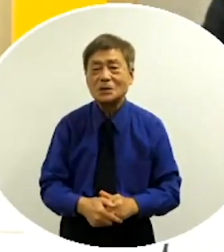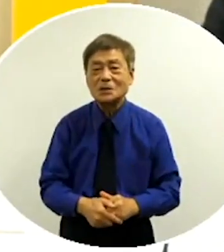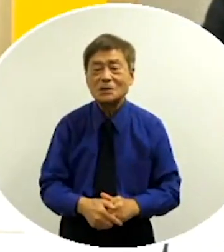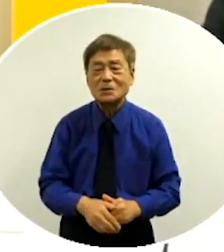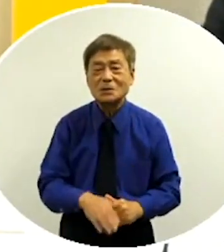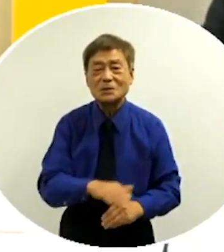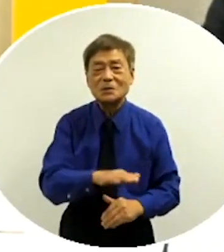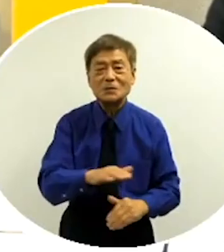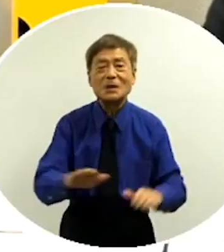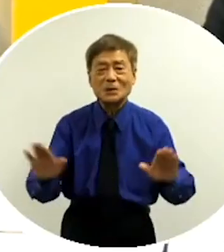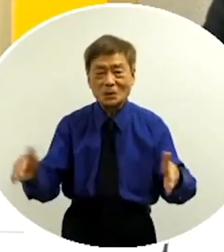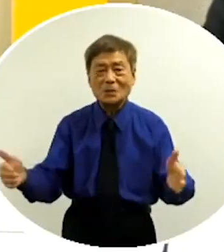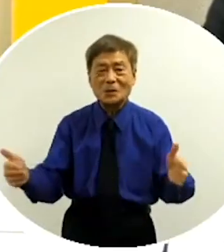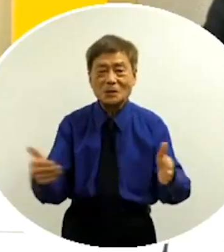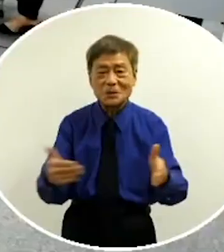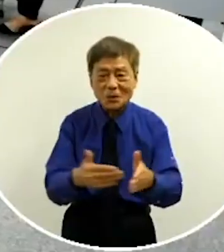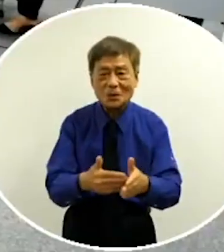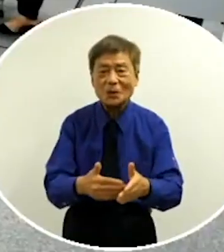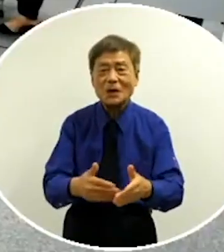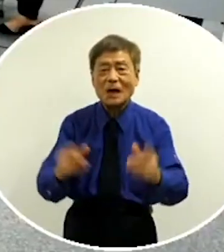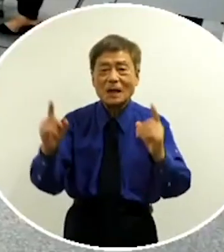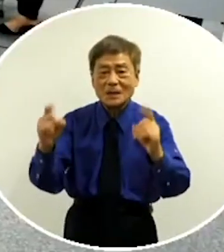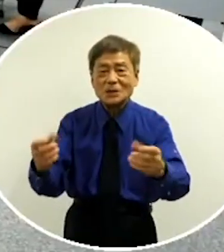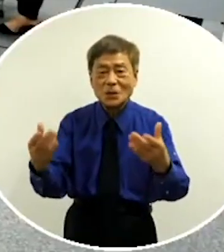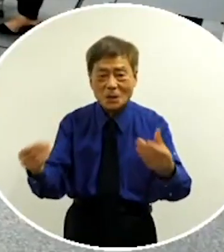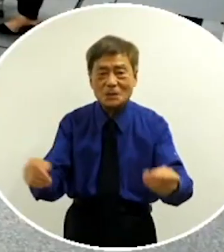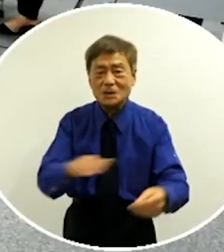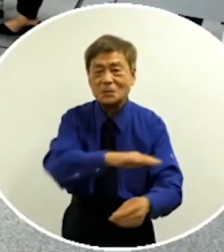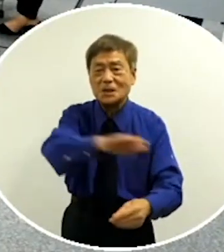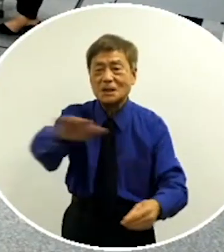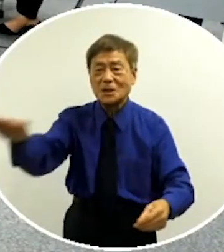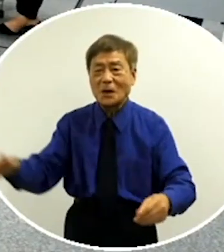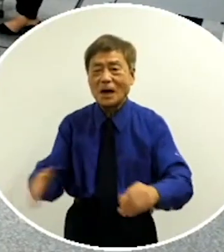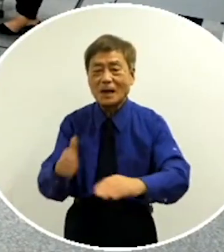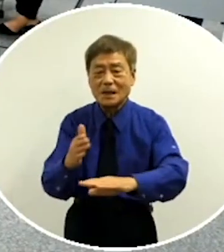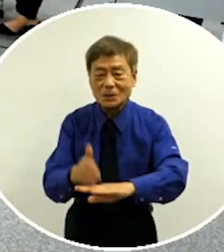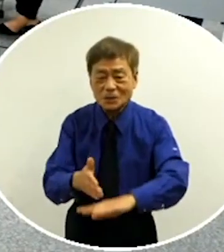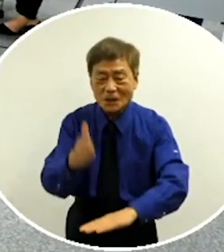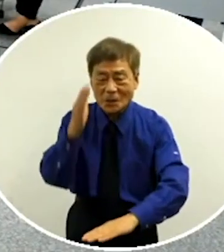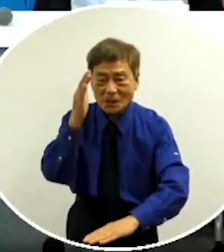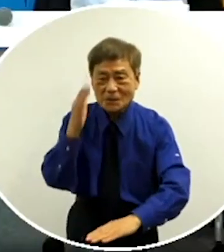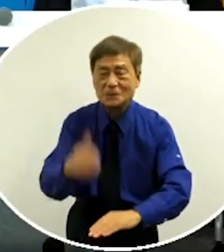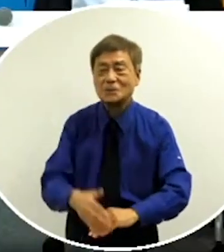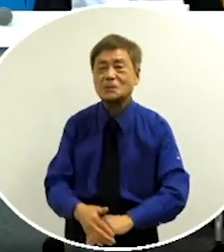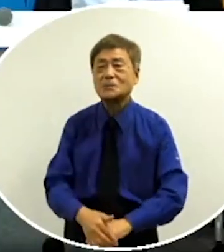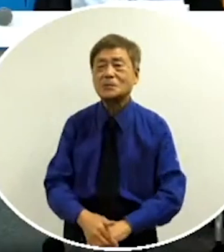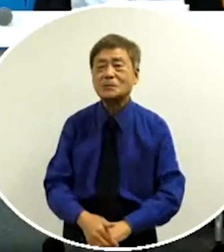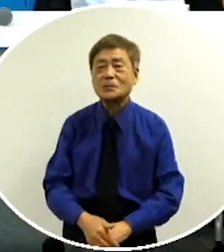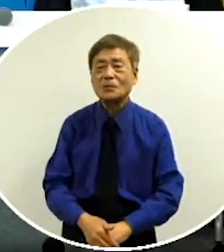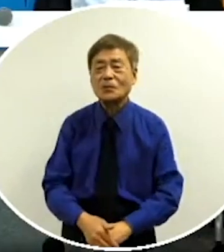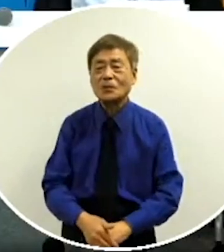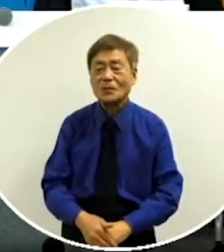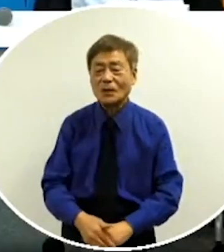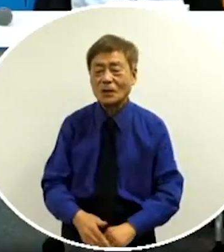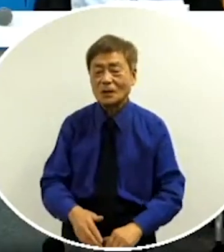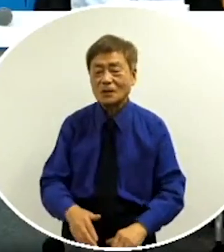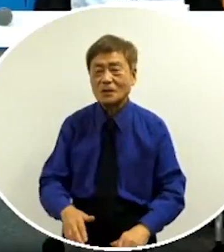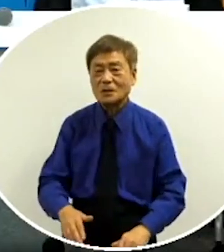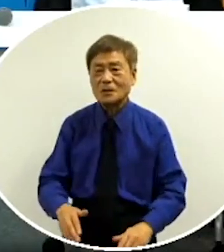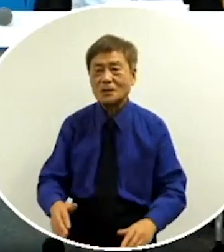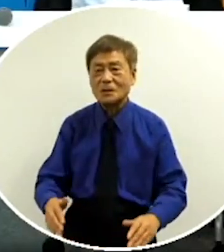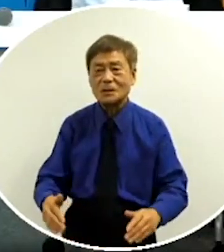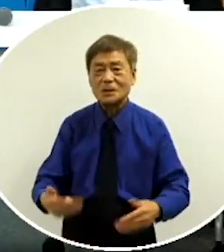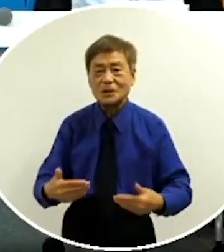ご挨拶しては最後までご参加いただき誠にありがとうございましたではこれからアンしばらくスクリプトですはいお願いします